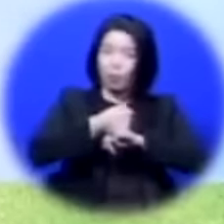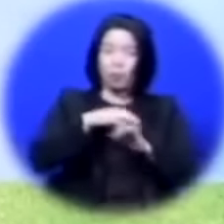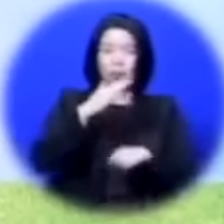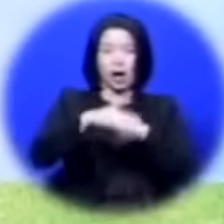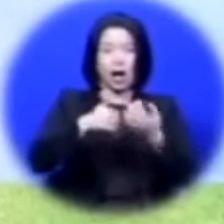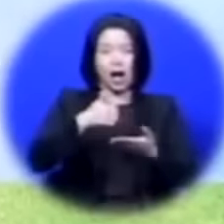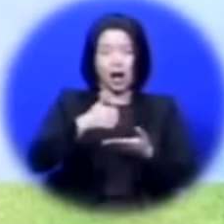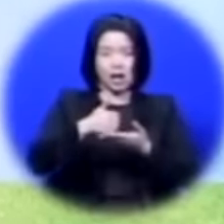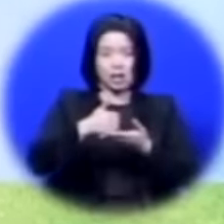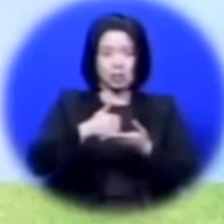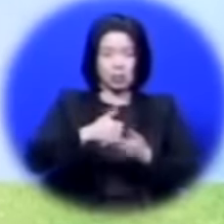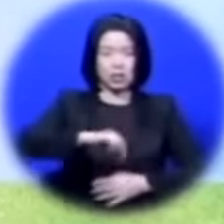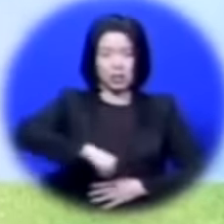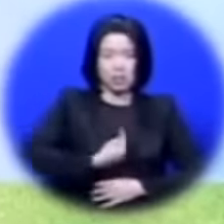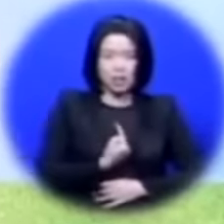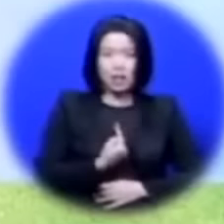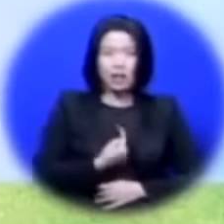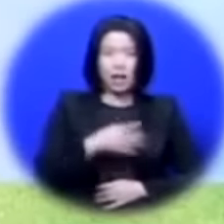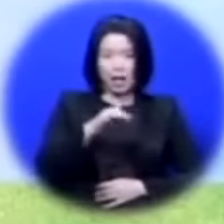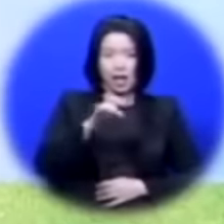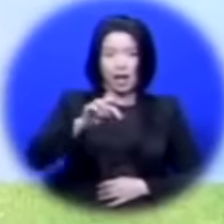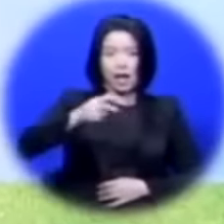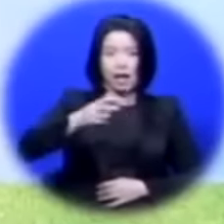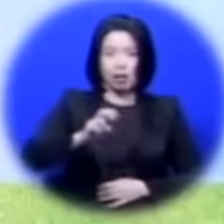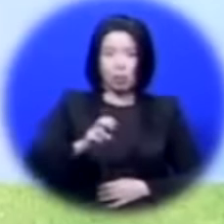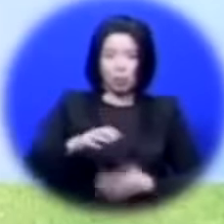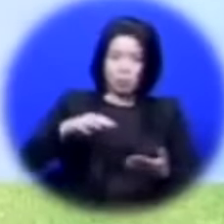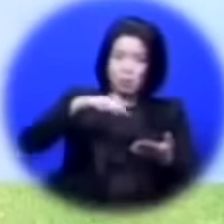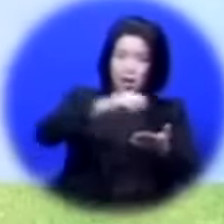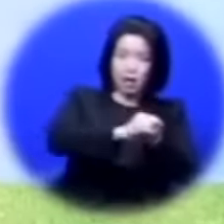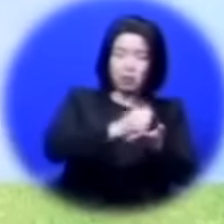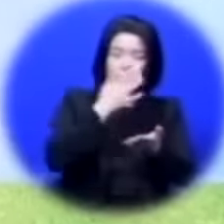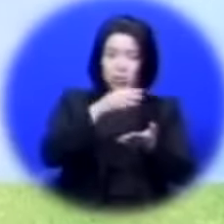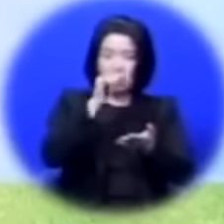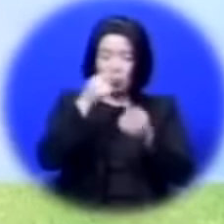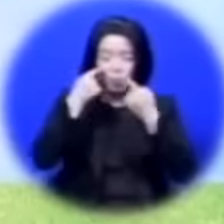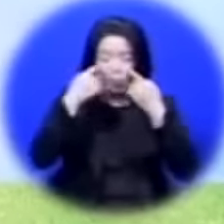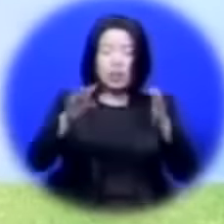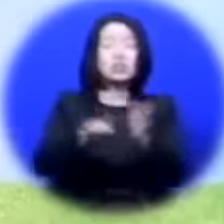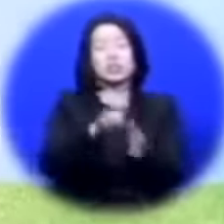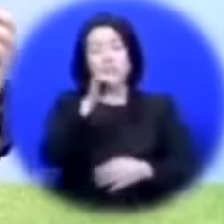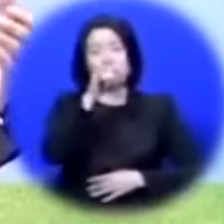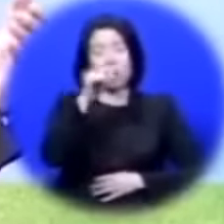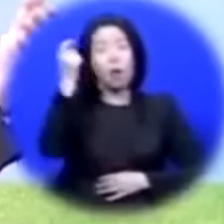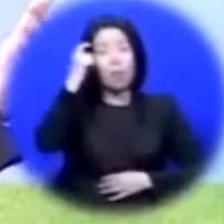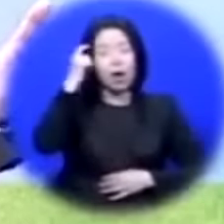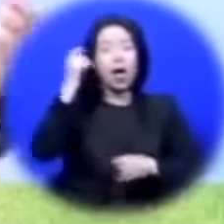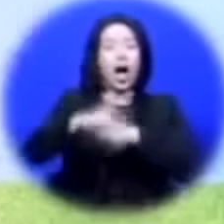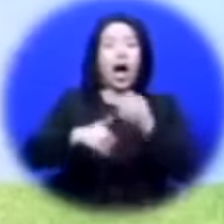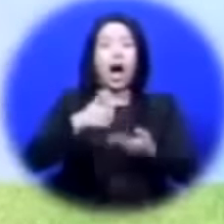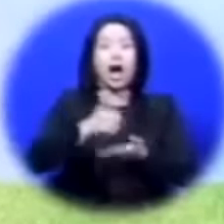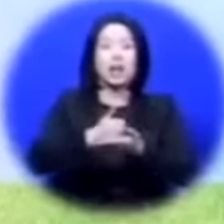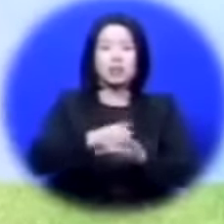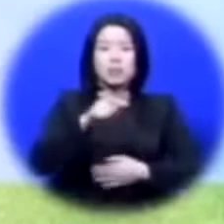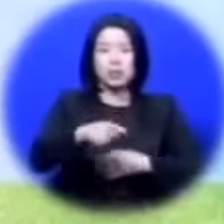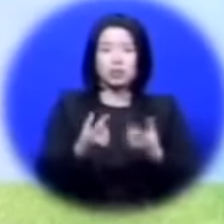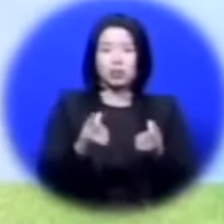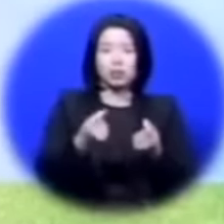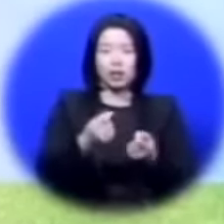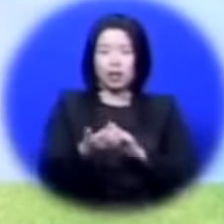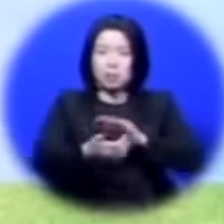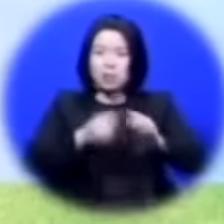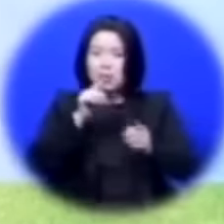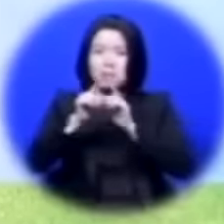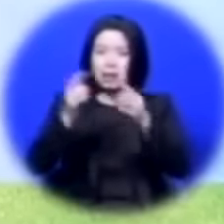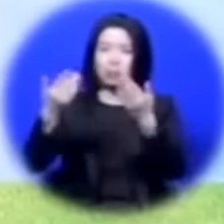자기가 에돔을 정복할 수 있을 것이라는 확신이 있었어요 그것은 하나님이 그렇게 예언해 주셨기